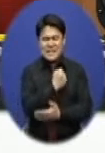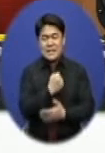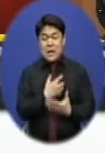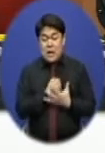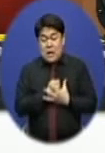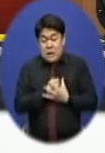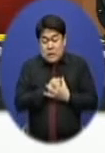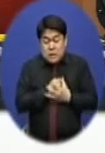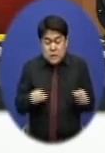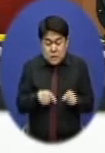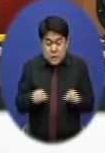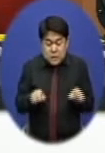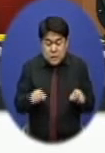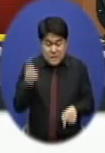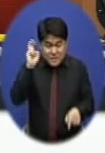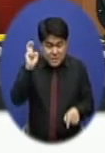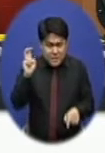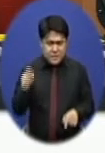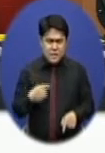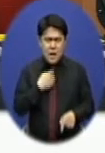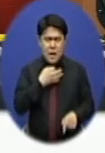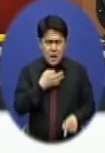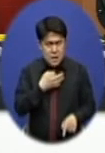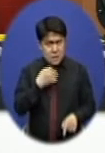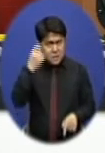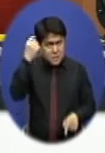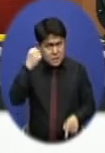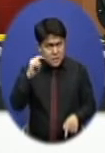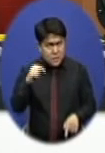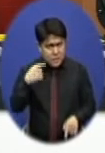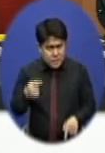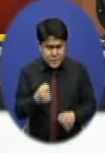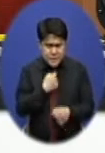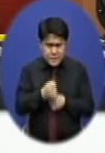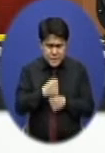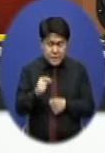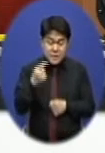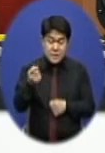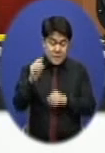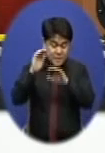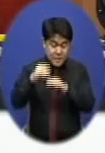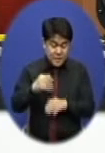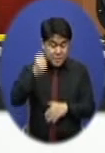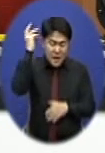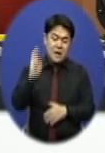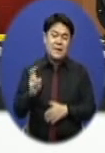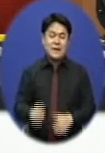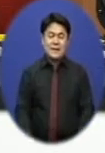너무너무 긴장하셨나 봐. 아까 뭔가 탁 걸렸어요. 거기서 이제 당황을 하시면서 네. 다음 가사가 이제 진행이 안 된